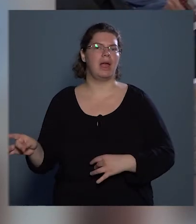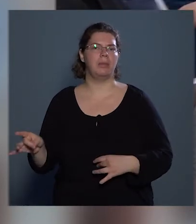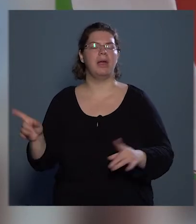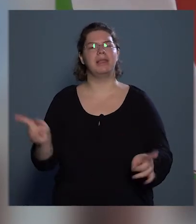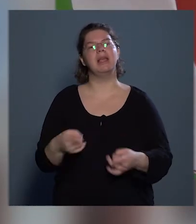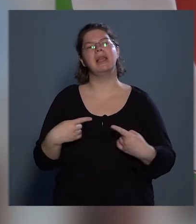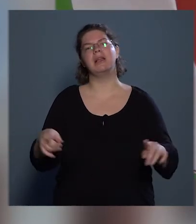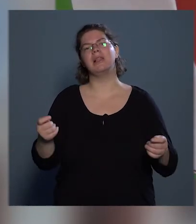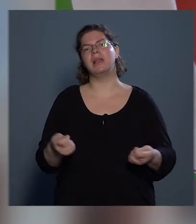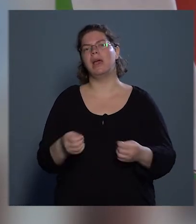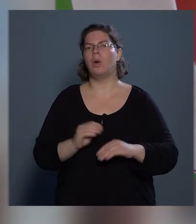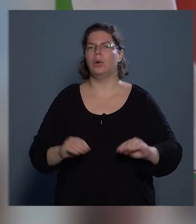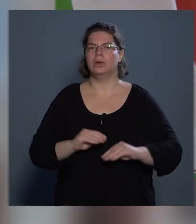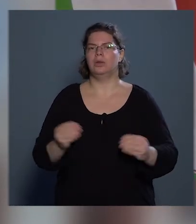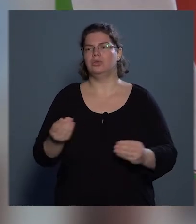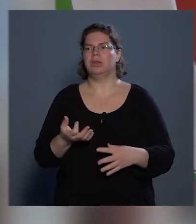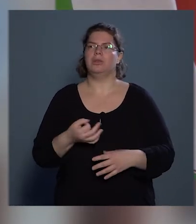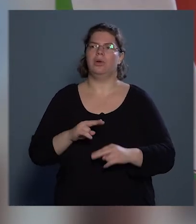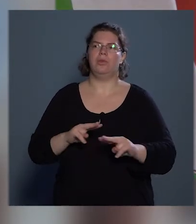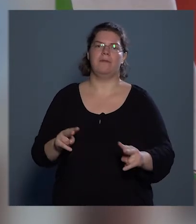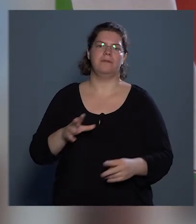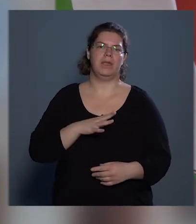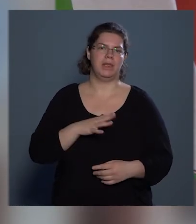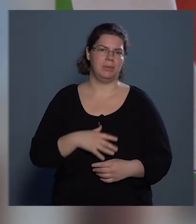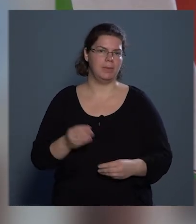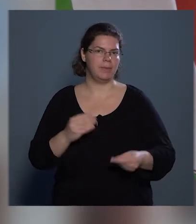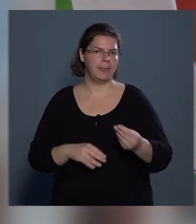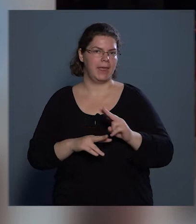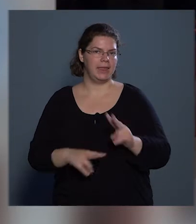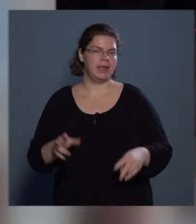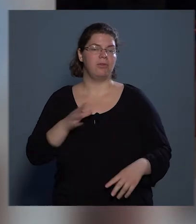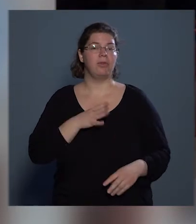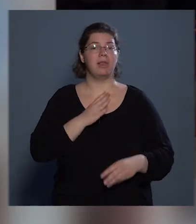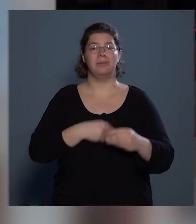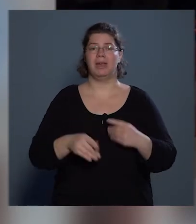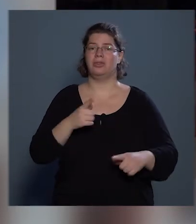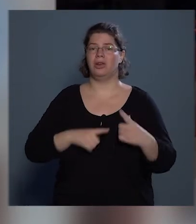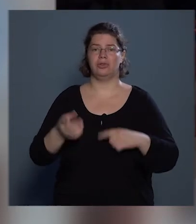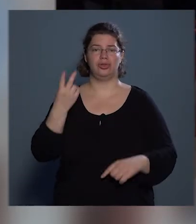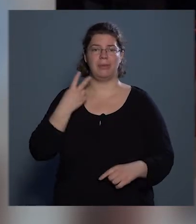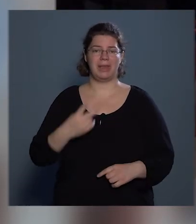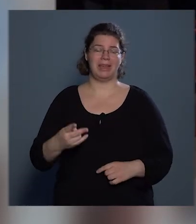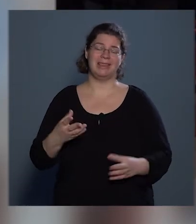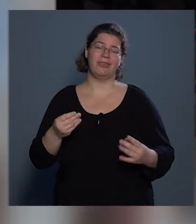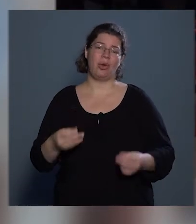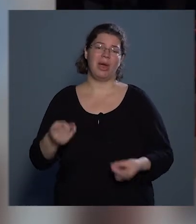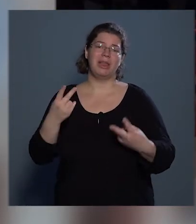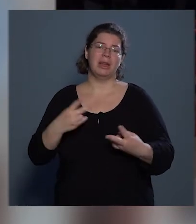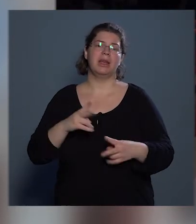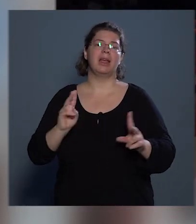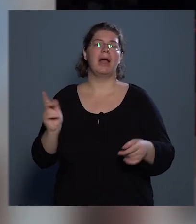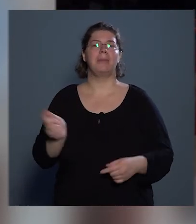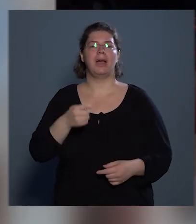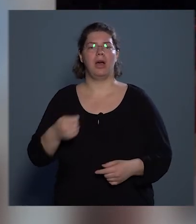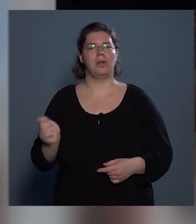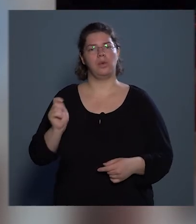mitől van egy kicsit talán veszélyben? Azt gondolom, hogy azért van veszélyben, mert sajnos nem tekintik sokan értéknek, úgyhogy meg kell harcolnunk